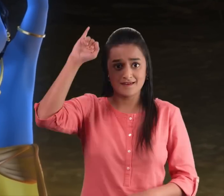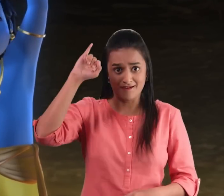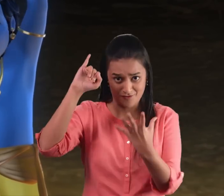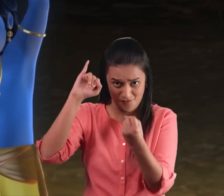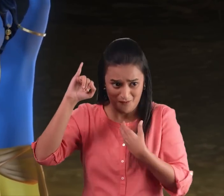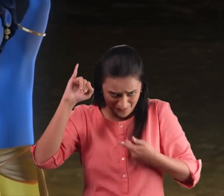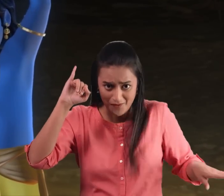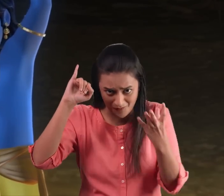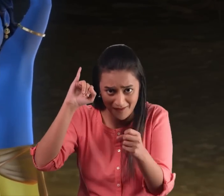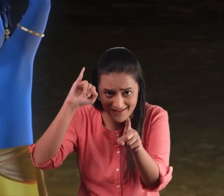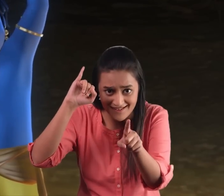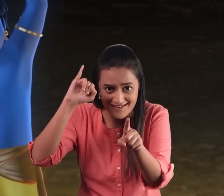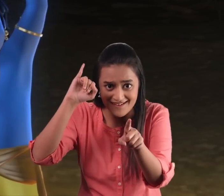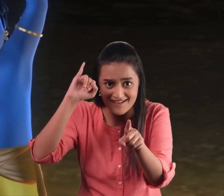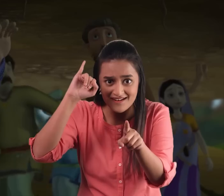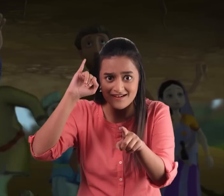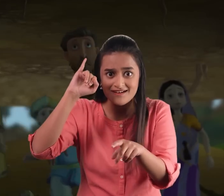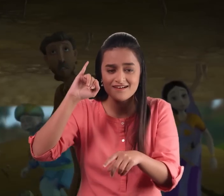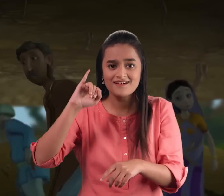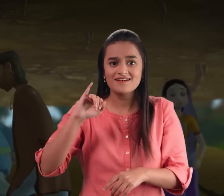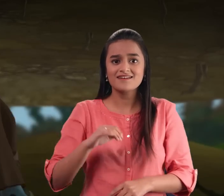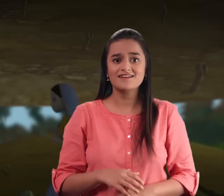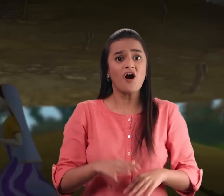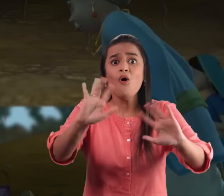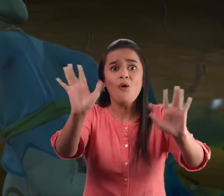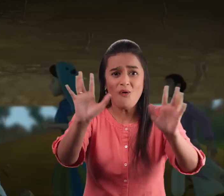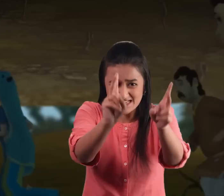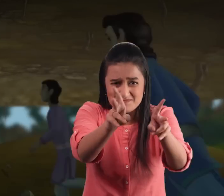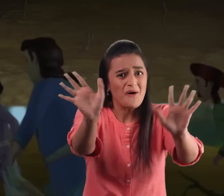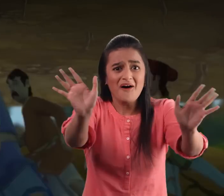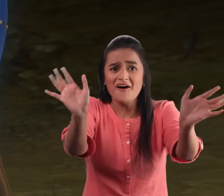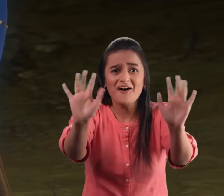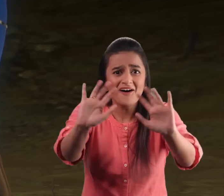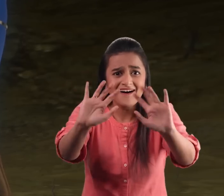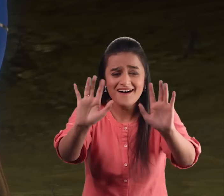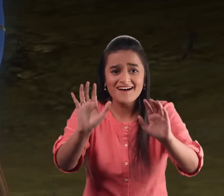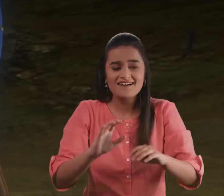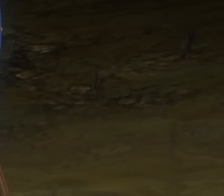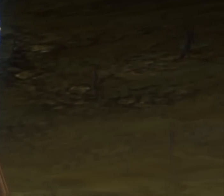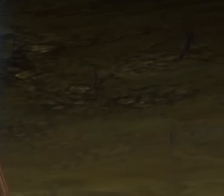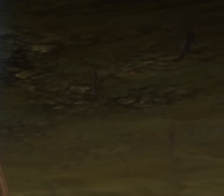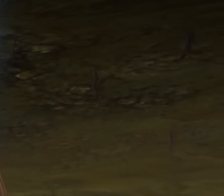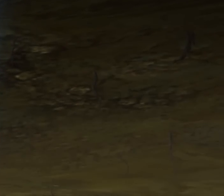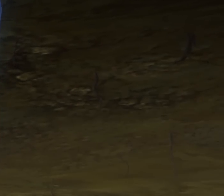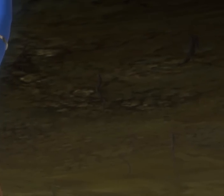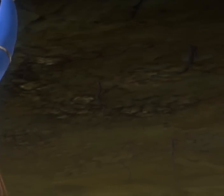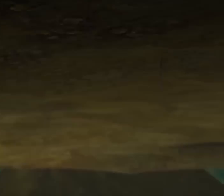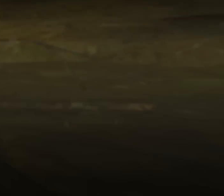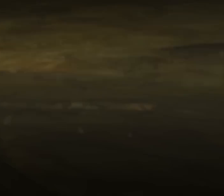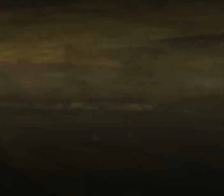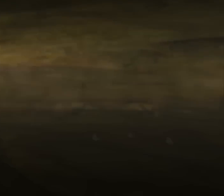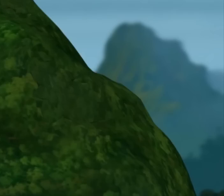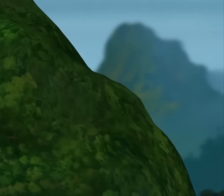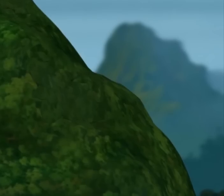आप सचमुच चाहते हैं मैं पहले चला जाऊं? नहीं, रुको! मुझे छोड़कर मत जाओ!